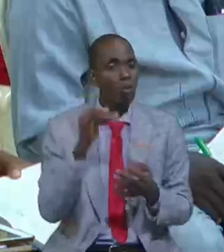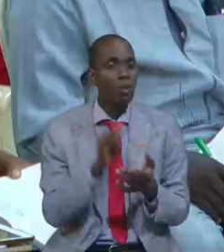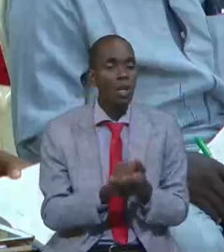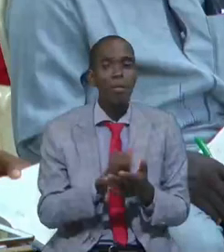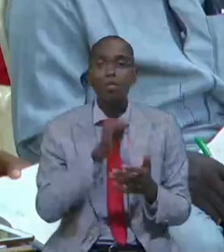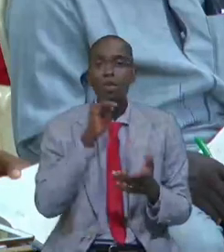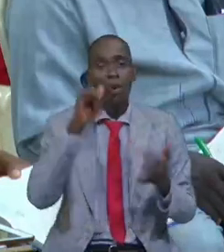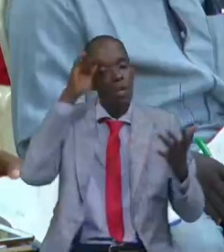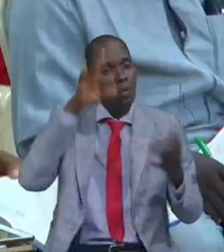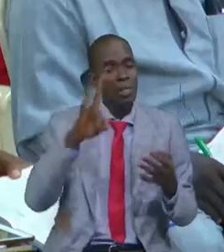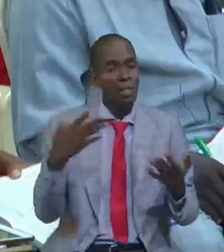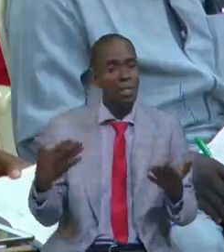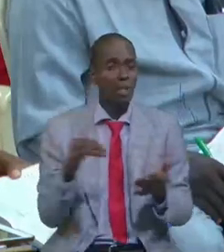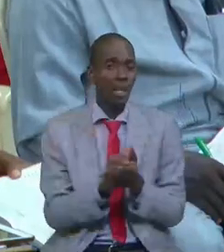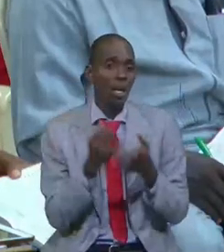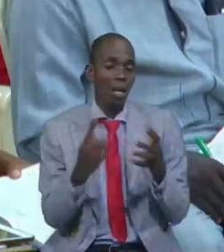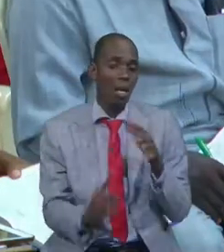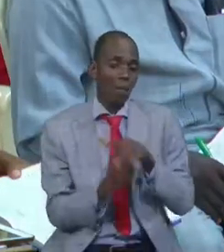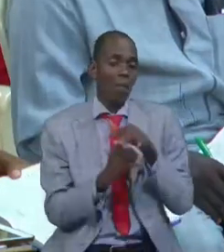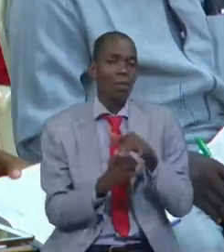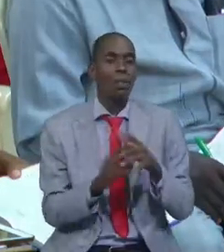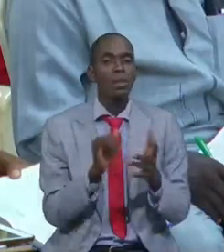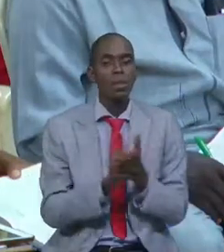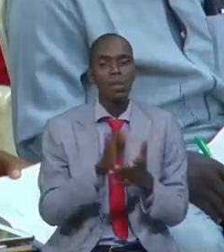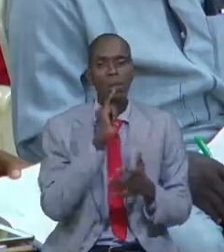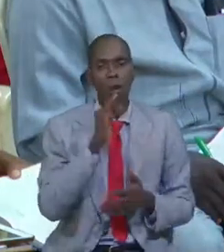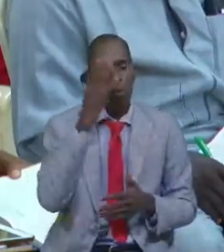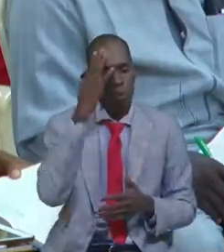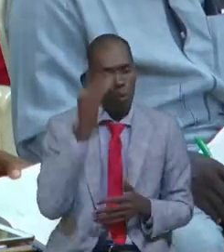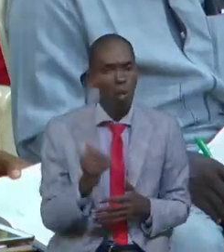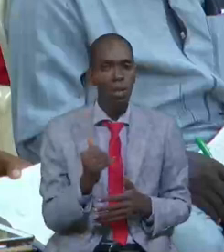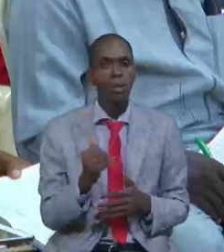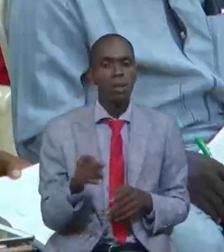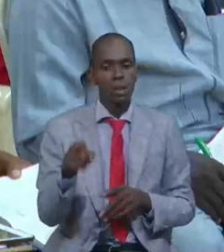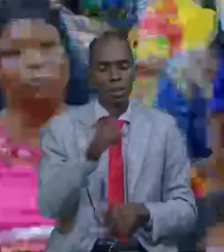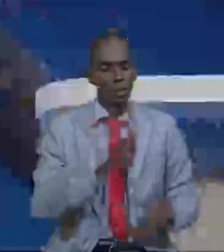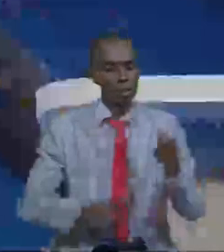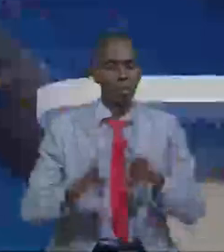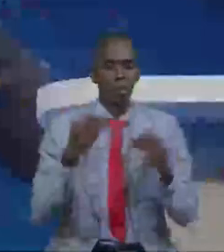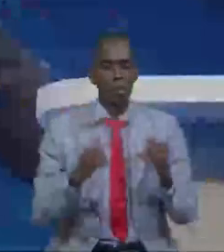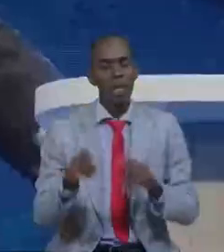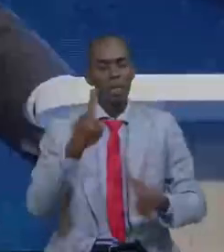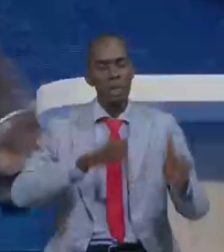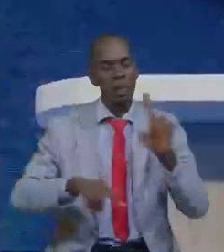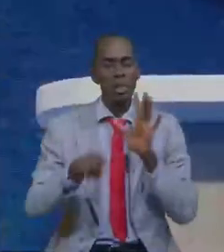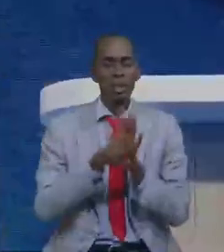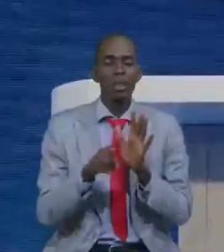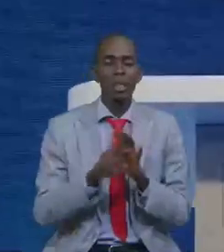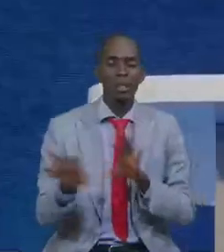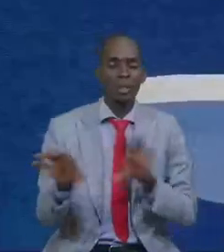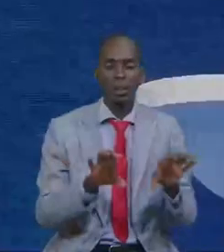leur sont arrivées, c'est pourquoi ils ont dit ce qu'ils ont dit, ils ont fait ce qu'ils ont fait.